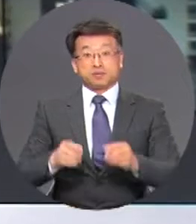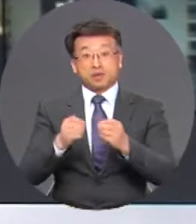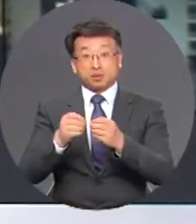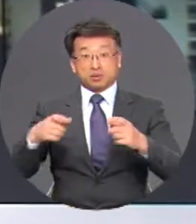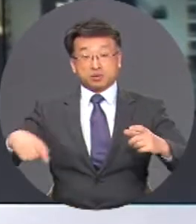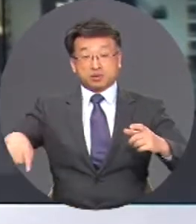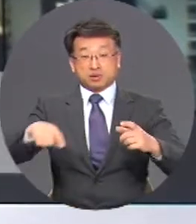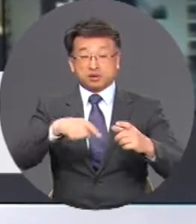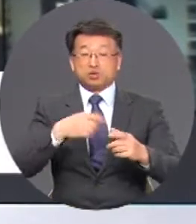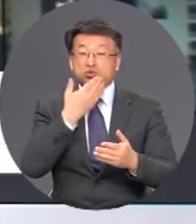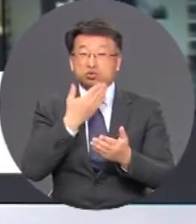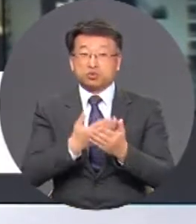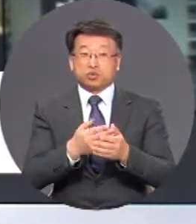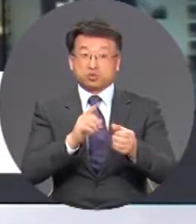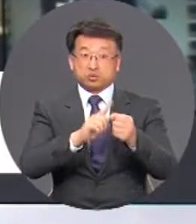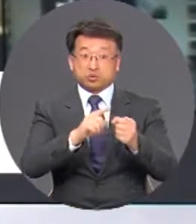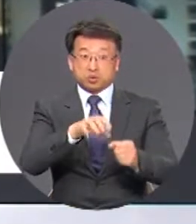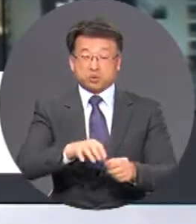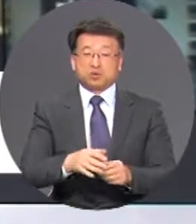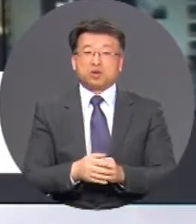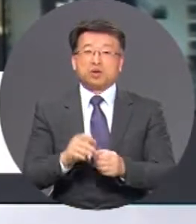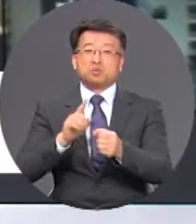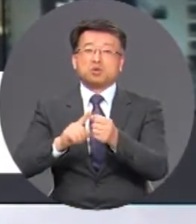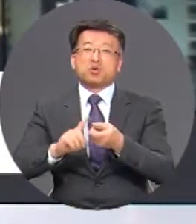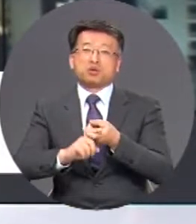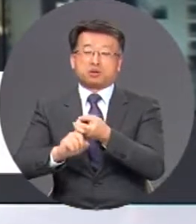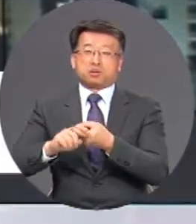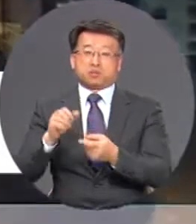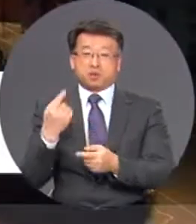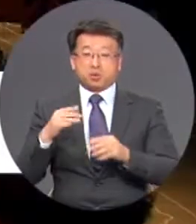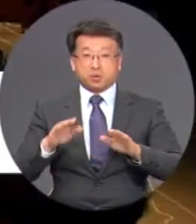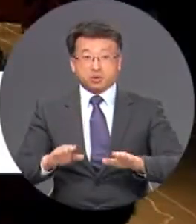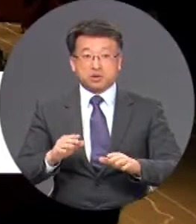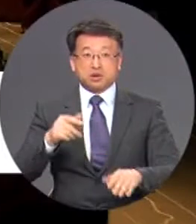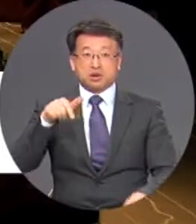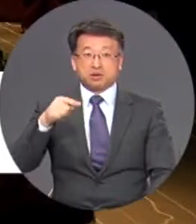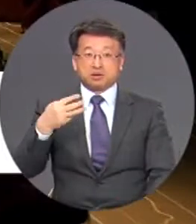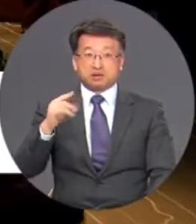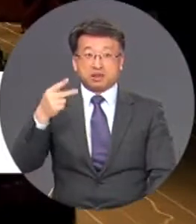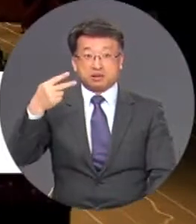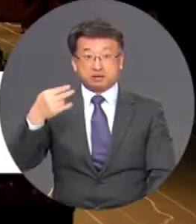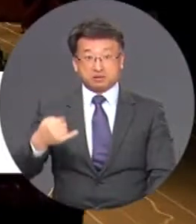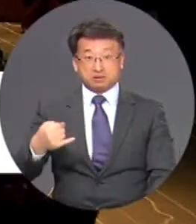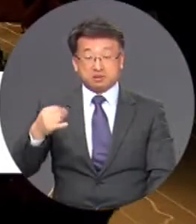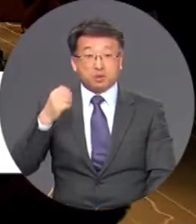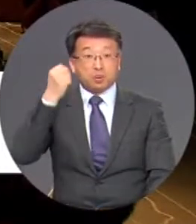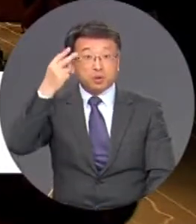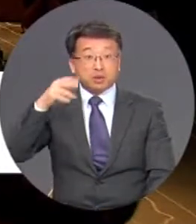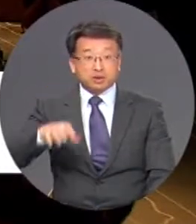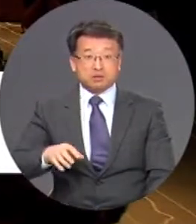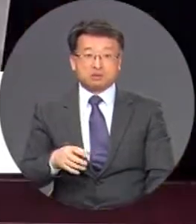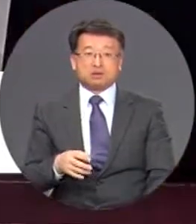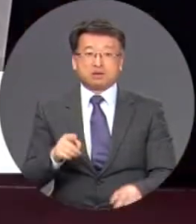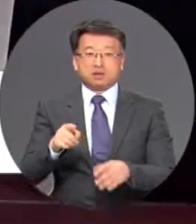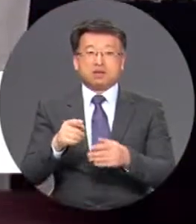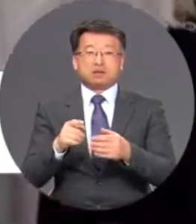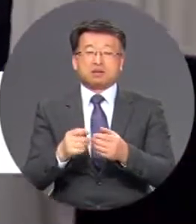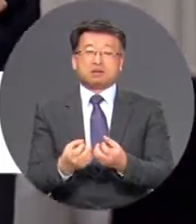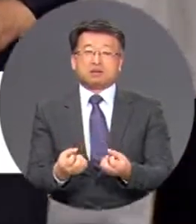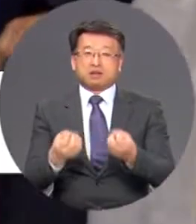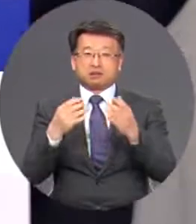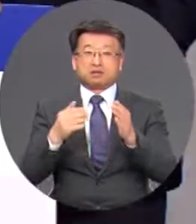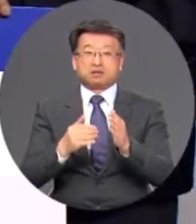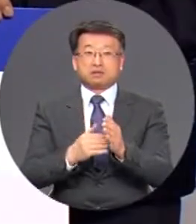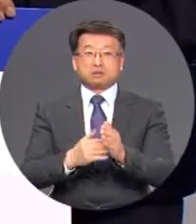창원 지역 주요 사찰들로 구성된 창원 불교연합회는 오늘 그랜드머큐어 엠베서더 호텔에서 자비 나눔 한마당을